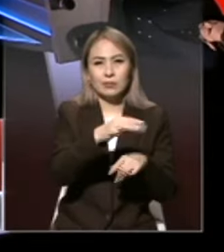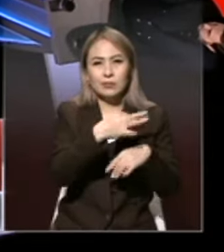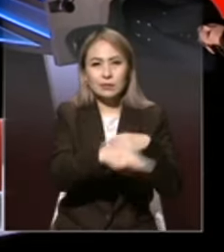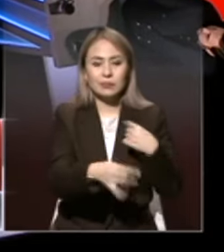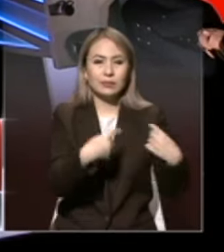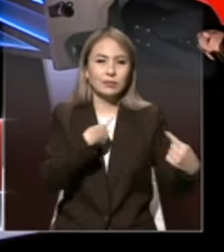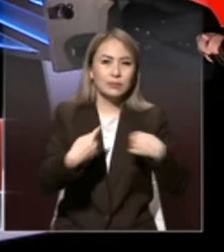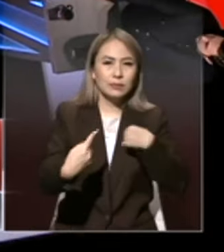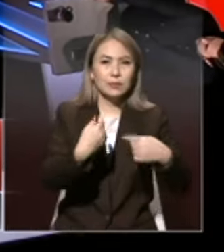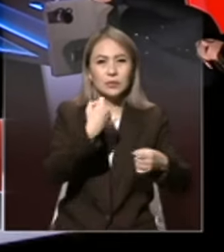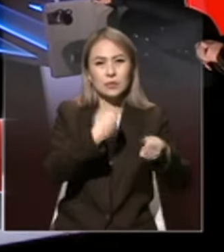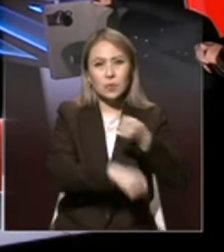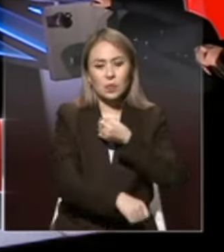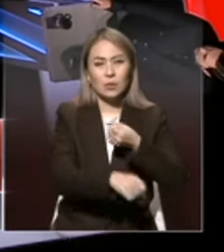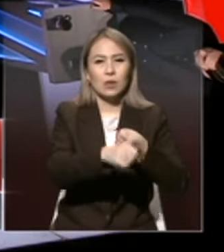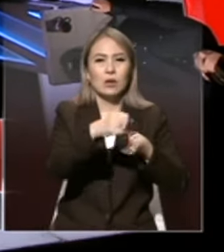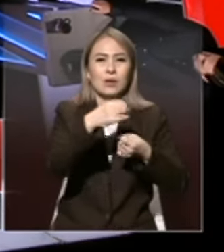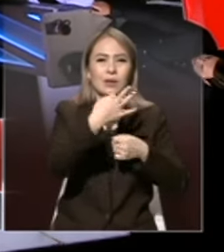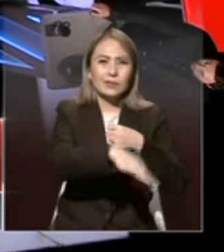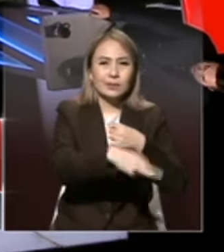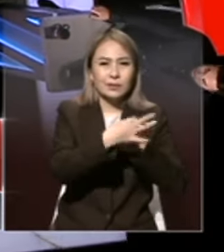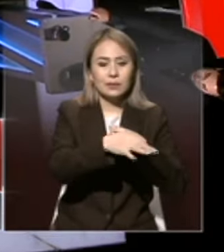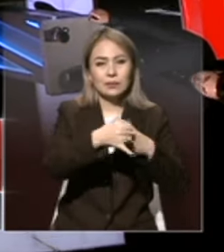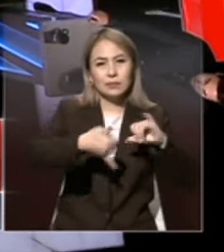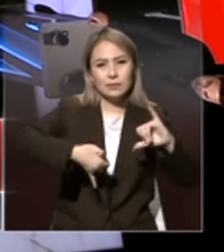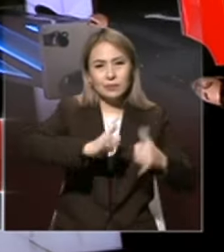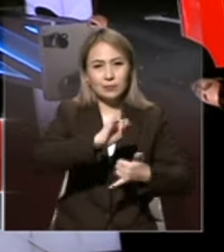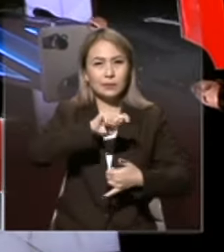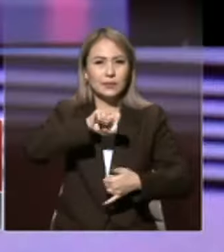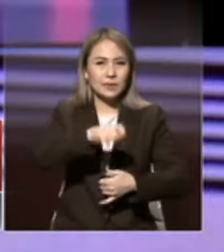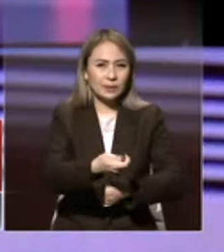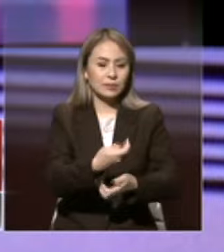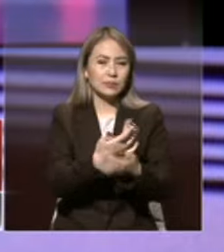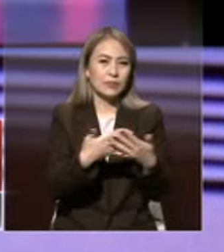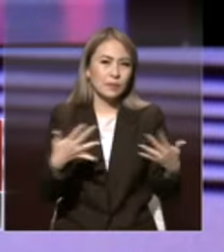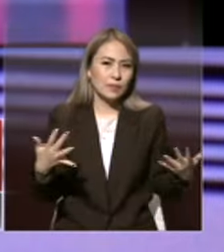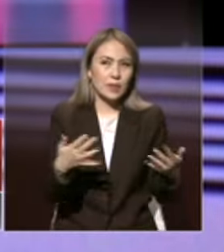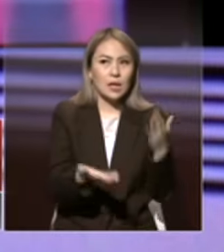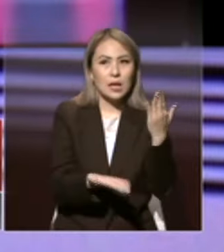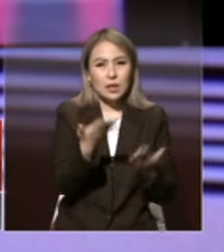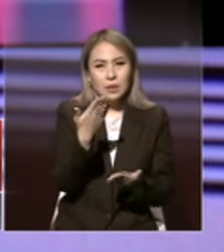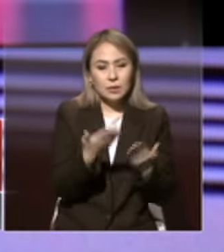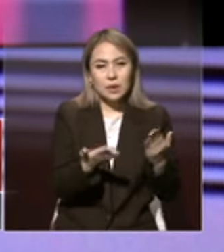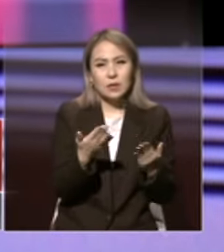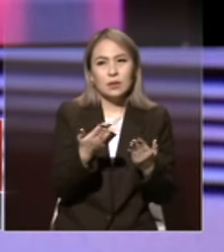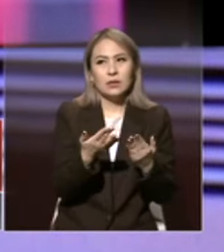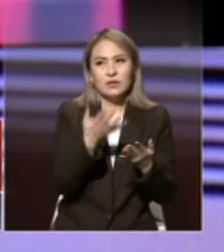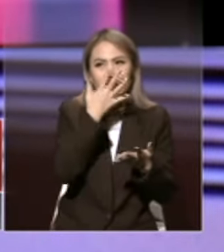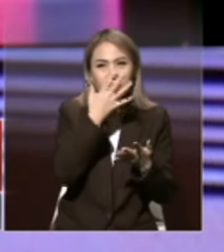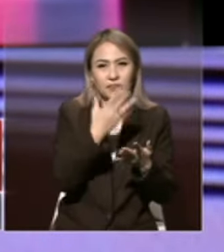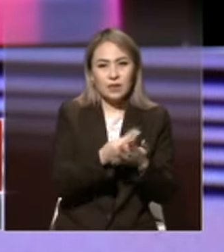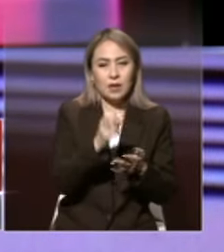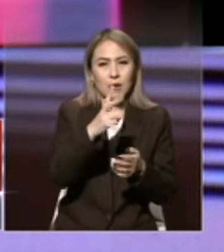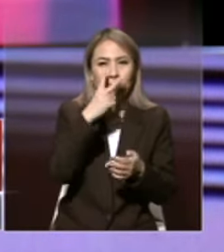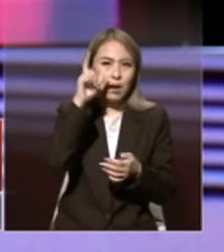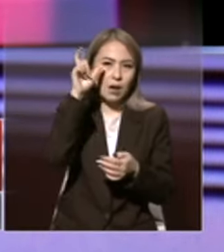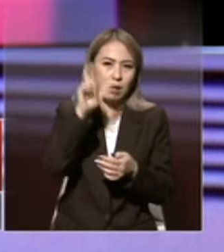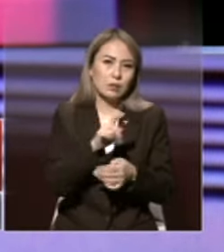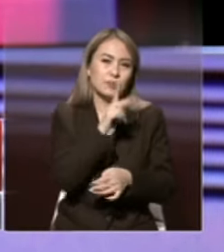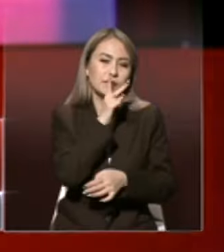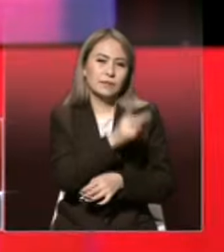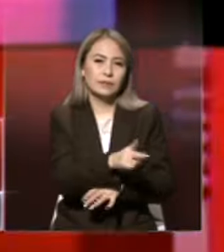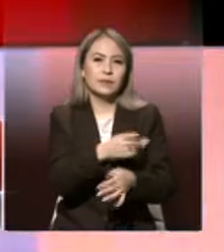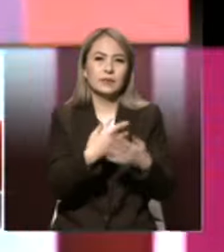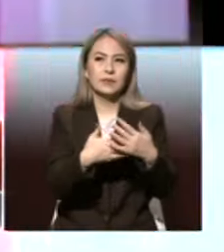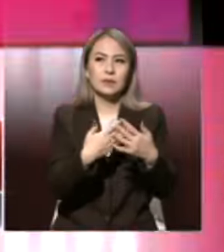қорлап, зорлап, ұрып, тиісіп, теуіп, шымшып, немесе оған конструктивті түрде өзің адам ретінде, үлкен адам